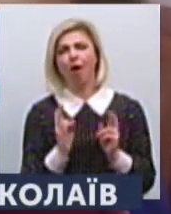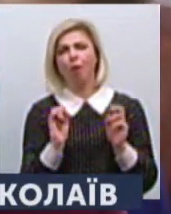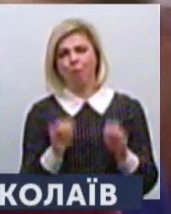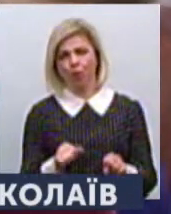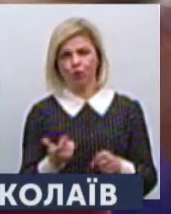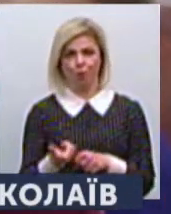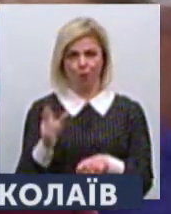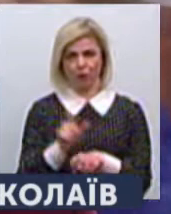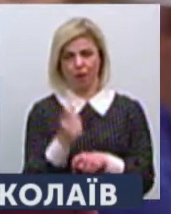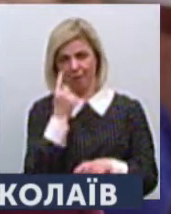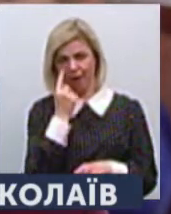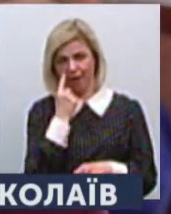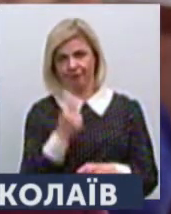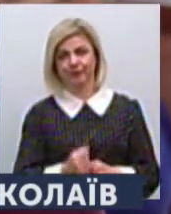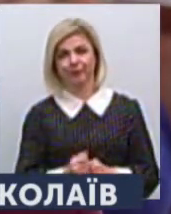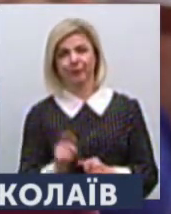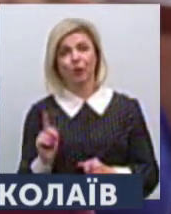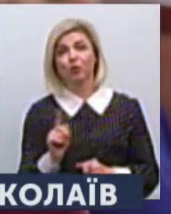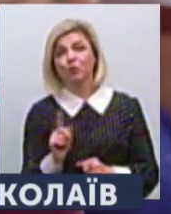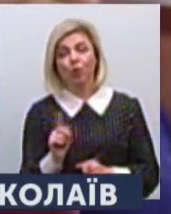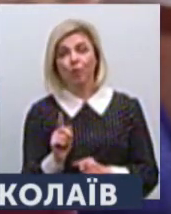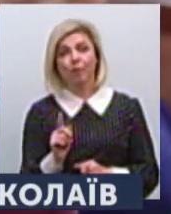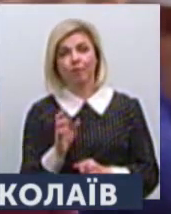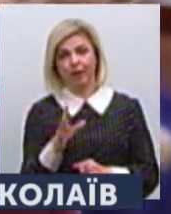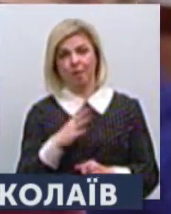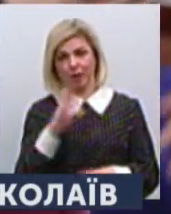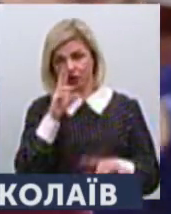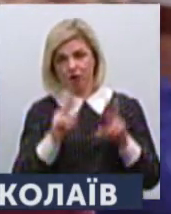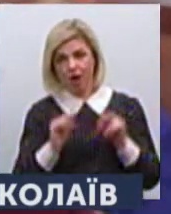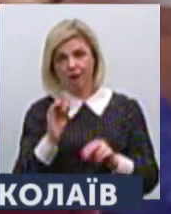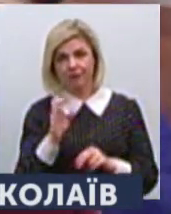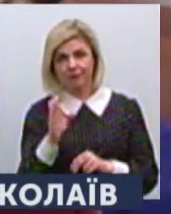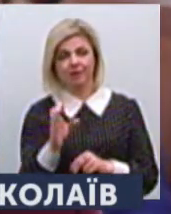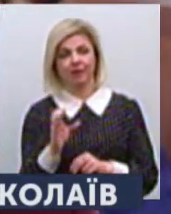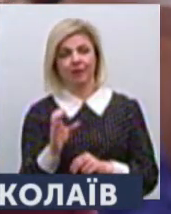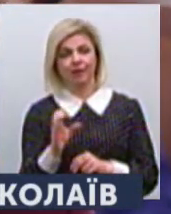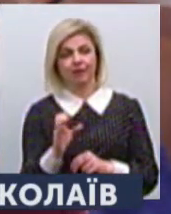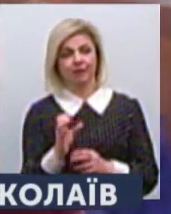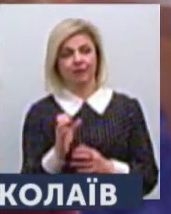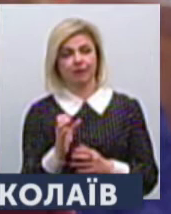балів, щоб були шанси набрати